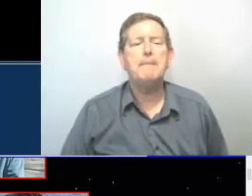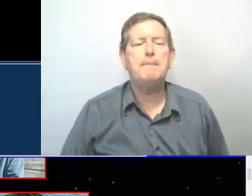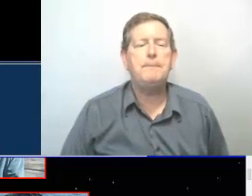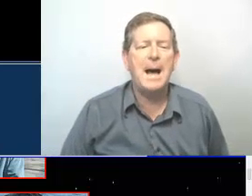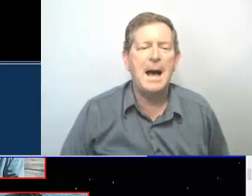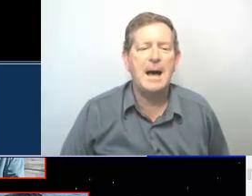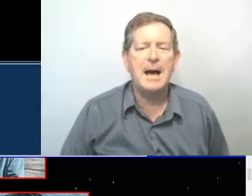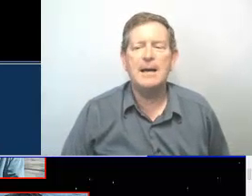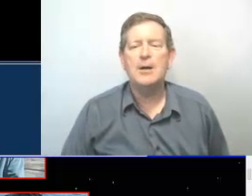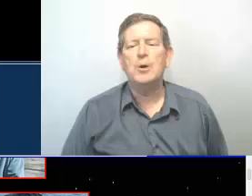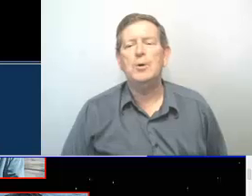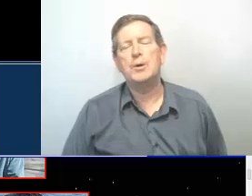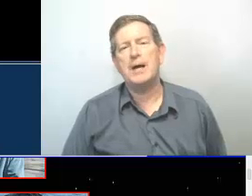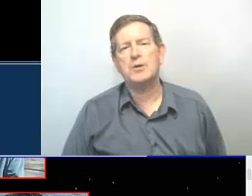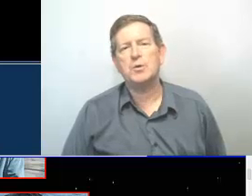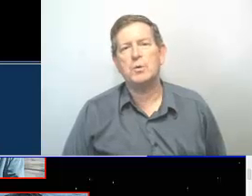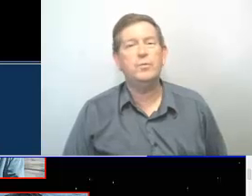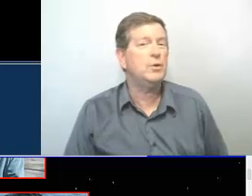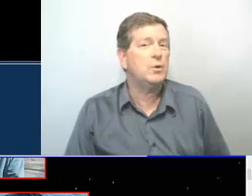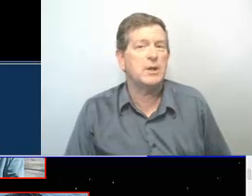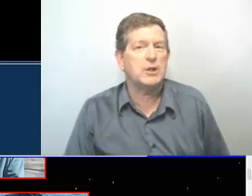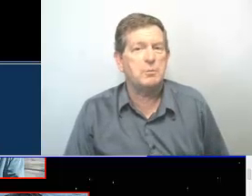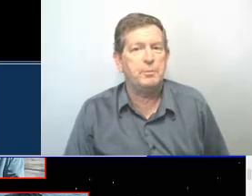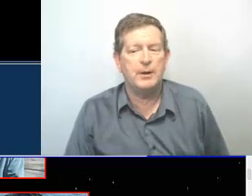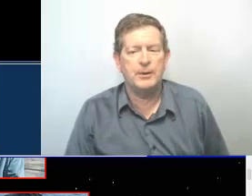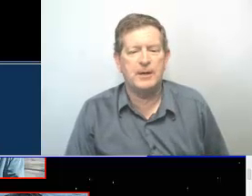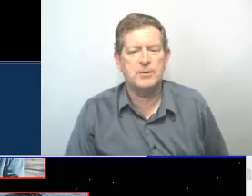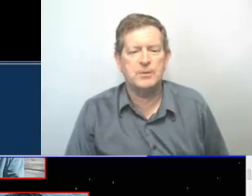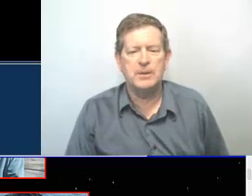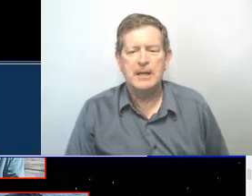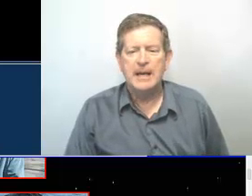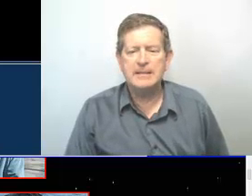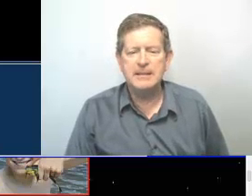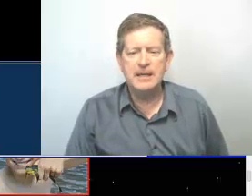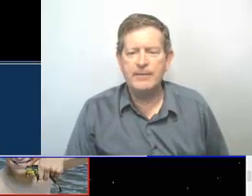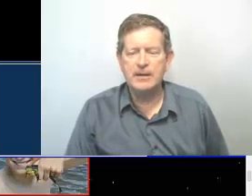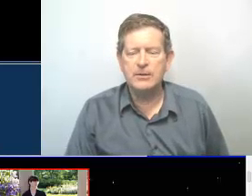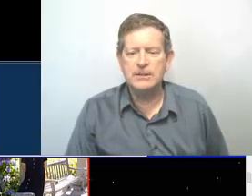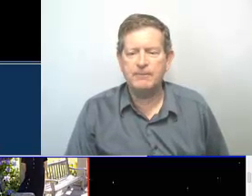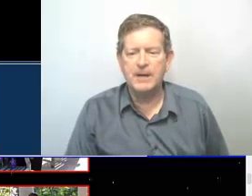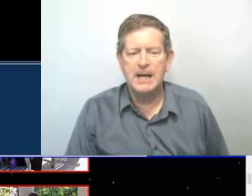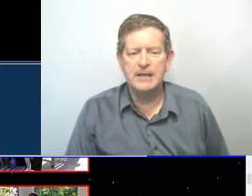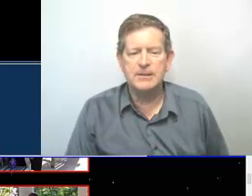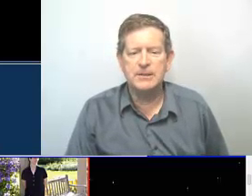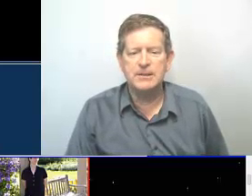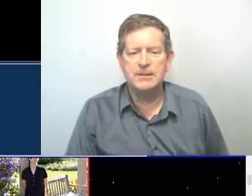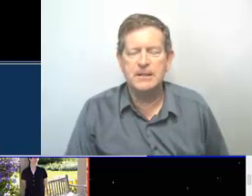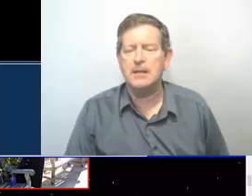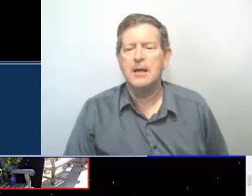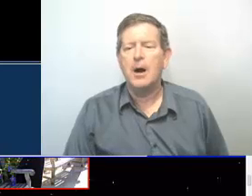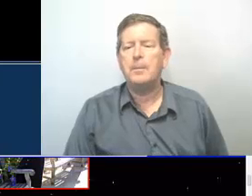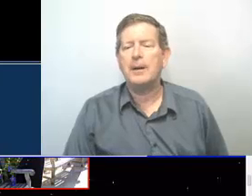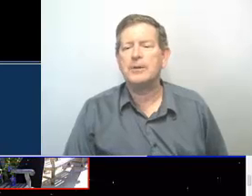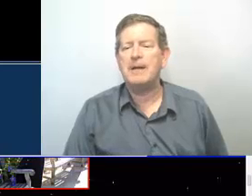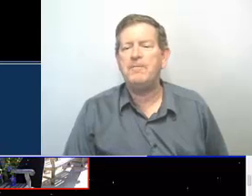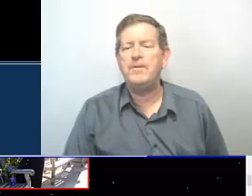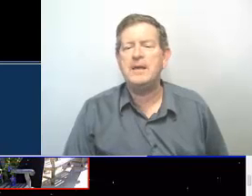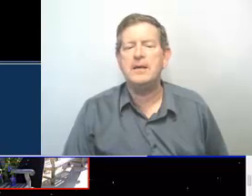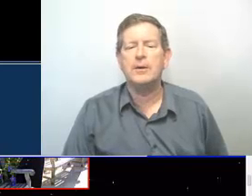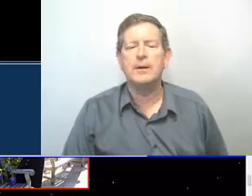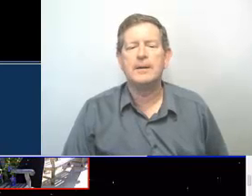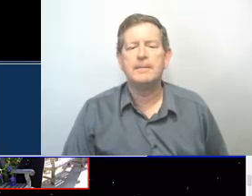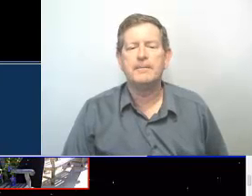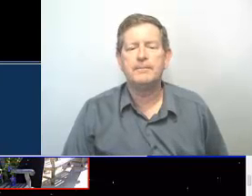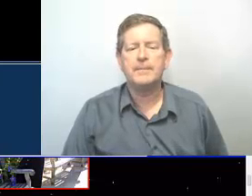connaissez pas le garçon. Vous ne connaissez pas le garçon. Essayez avec cette phrase-ci, en parlant de